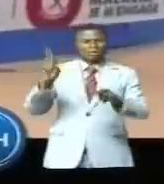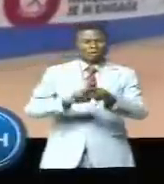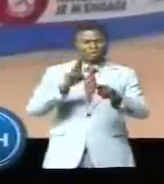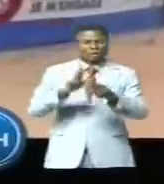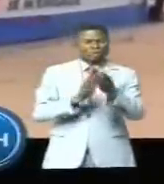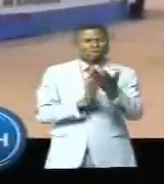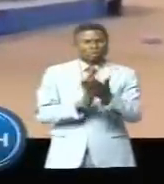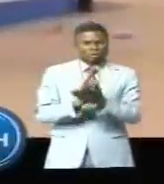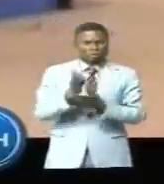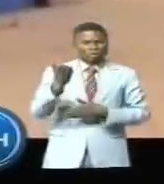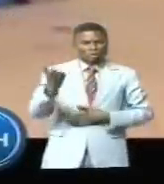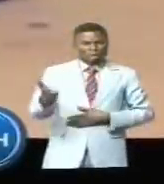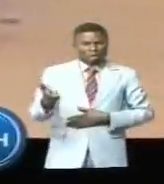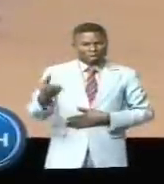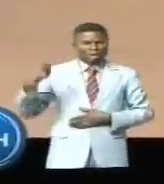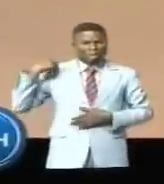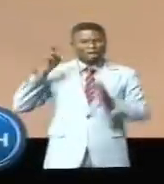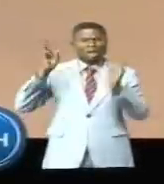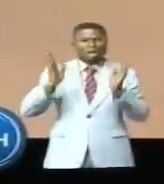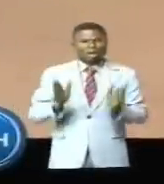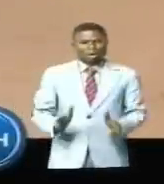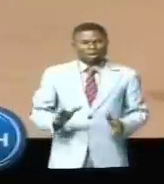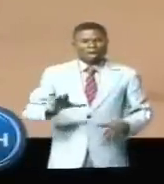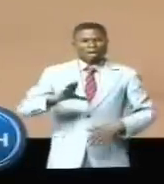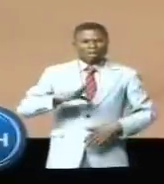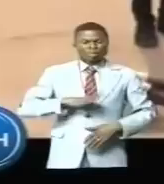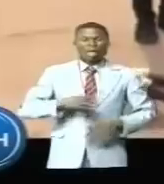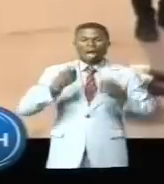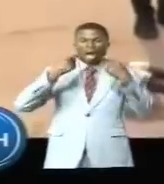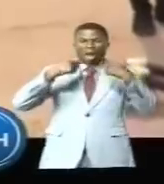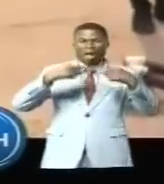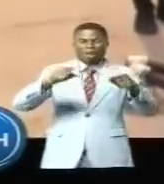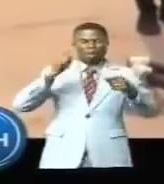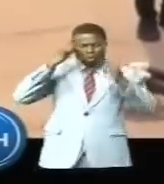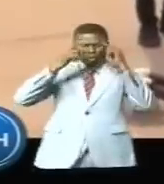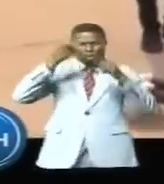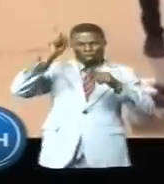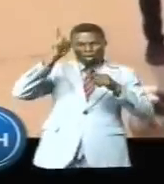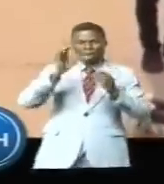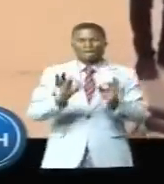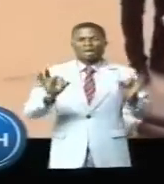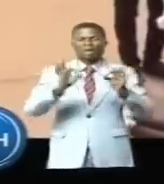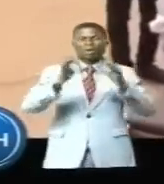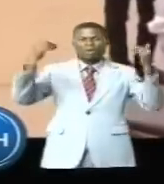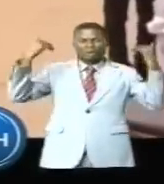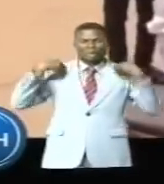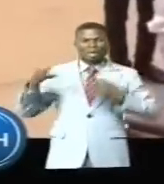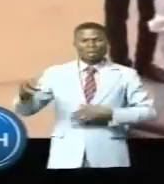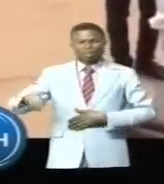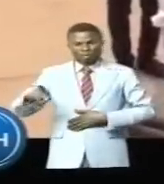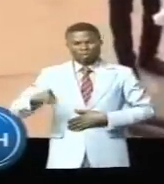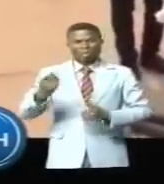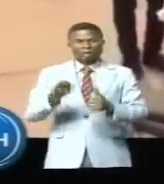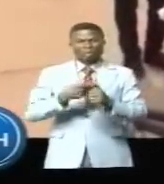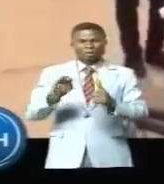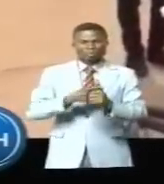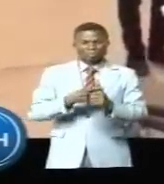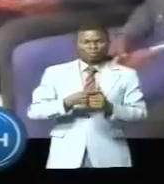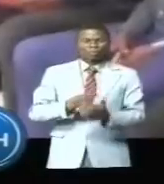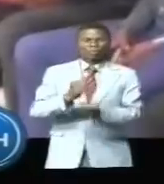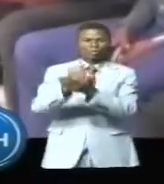représentant du gouverneur de Maïndombé, empêché, a rappelé les soucis majeurs de l'autorité provinciale, celle de